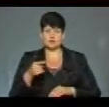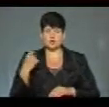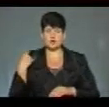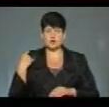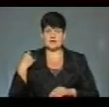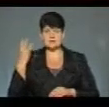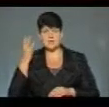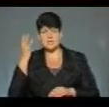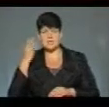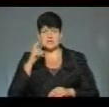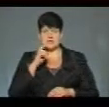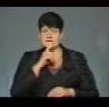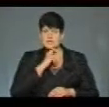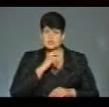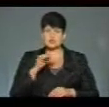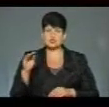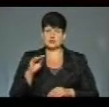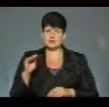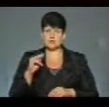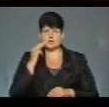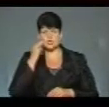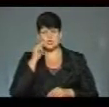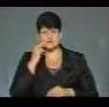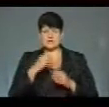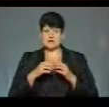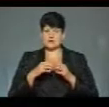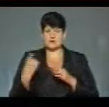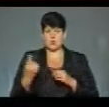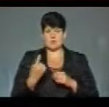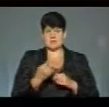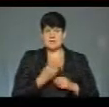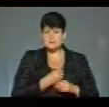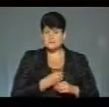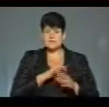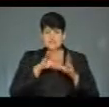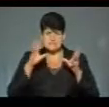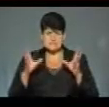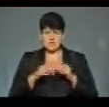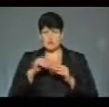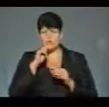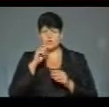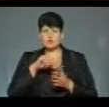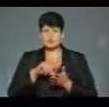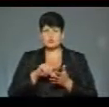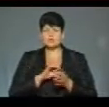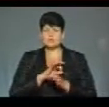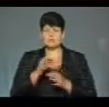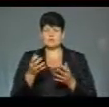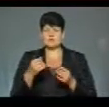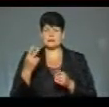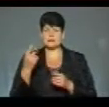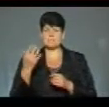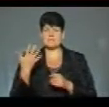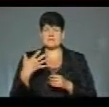Одеської, Хмельницької, Вінницької, Житомирської, Чернігівської та Херсонської областей. Загалом в Україні участь у проєкті взяли